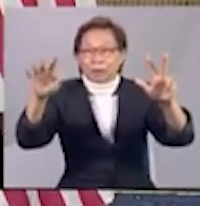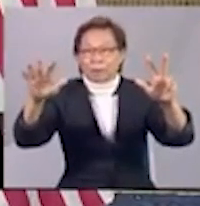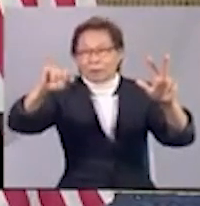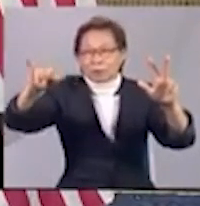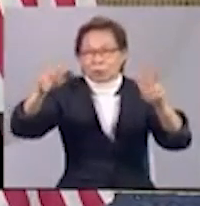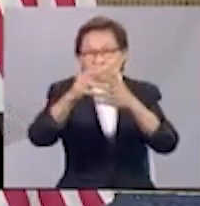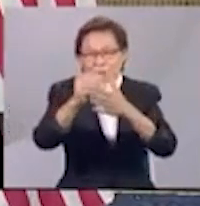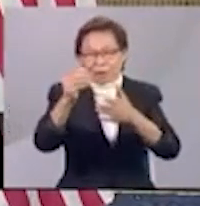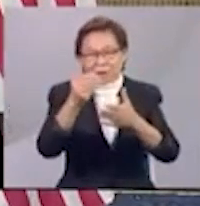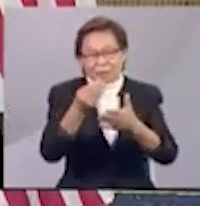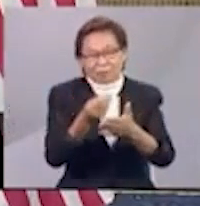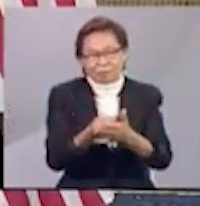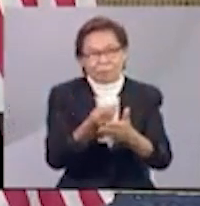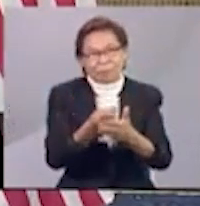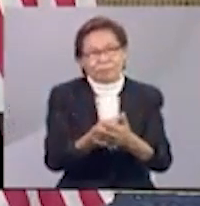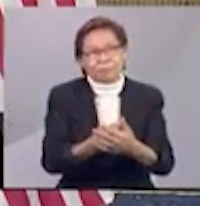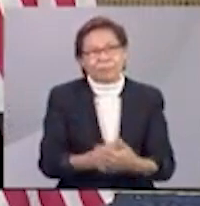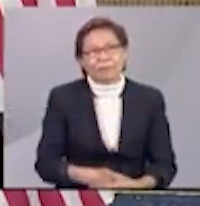RM2.5 juta.